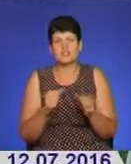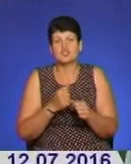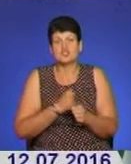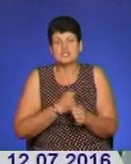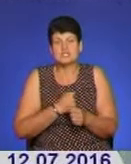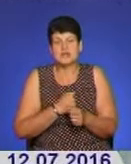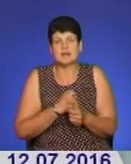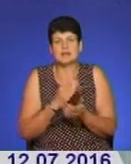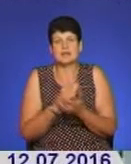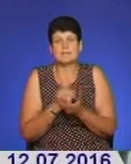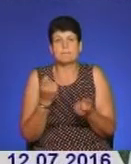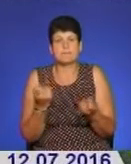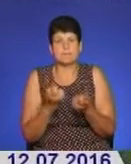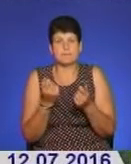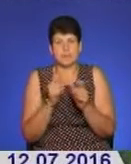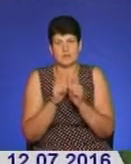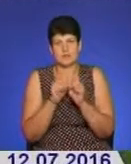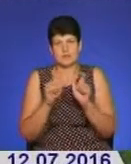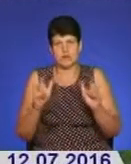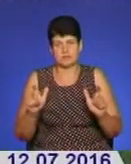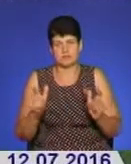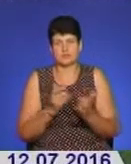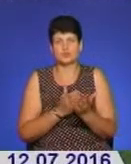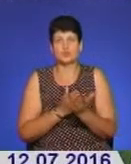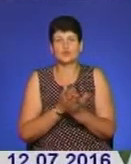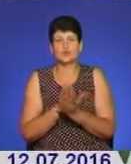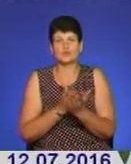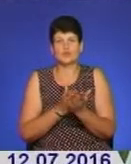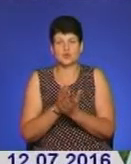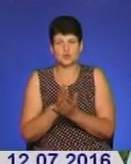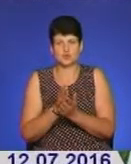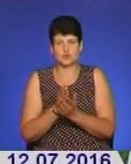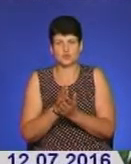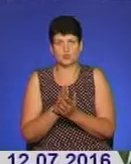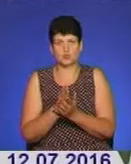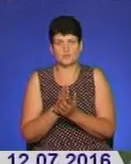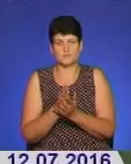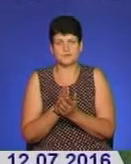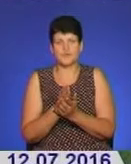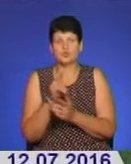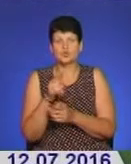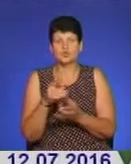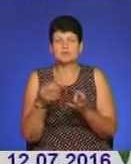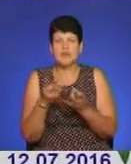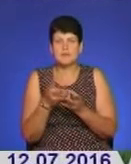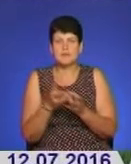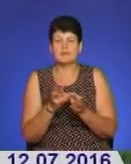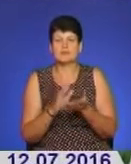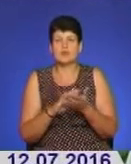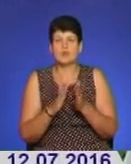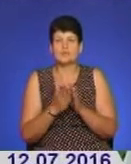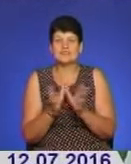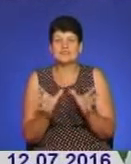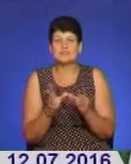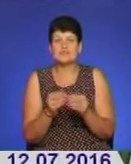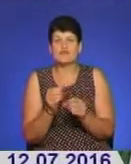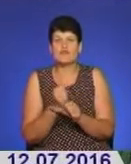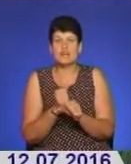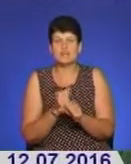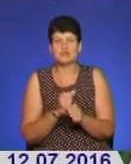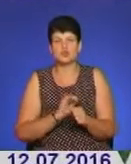закладів інфраструктури. Тому тут важливо, власне, налагодити хорошу співпрацю влади, бізнесу,